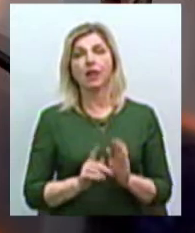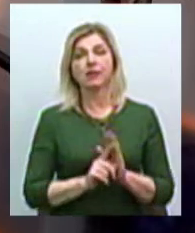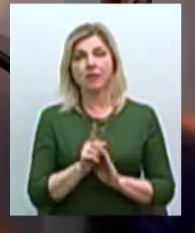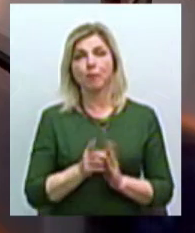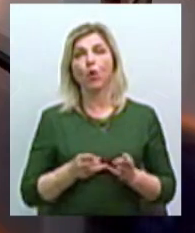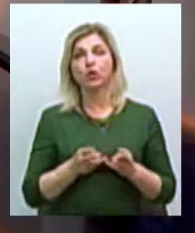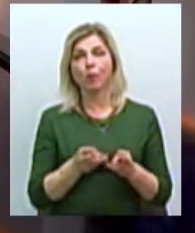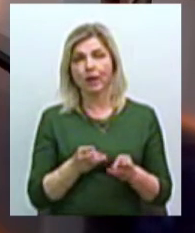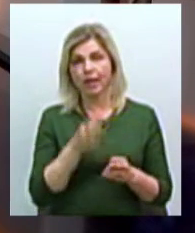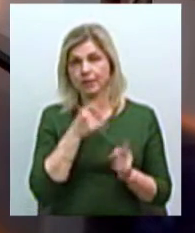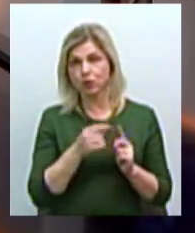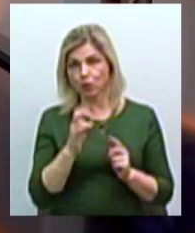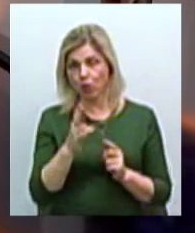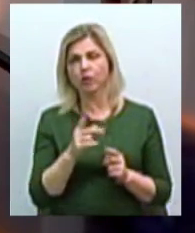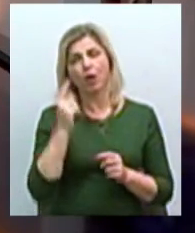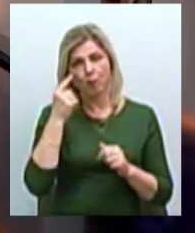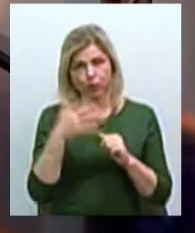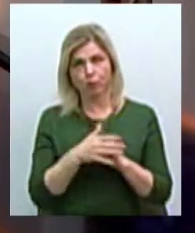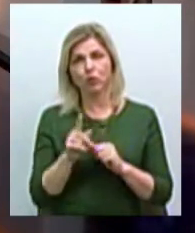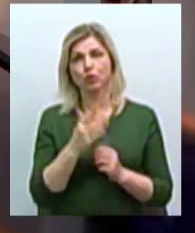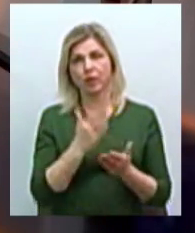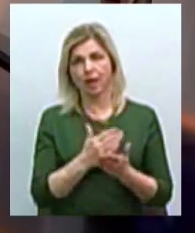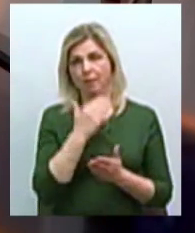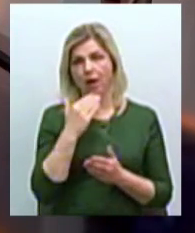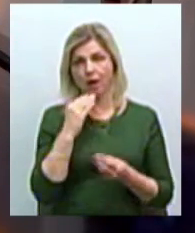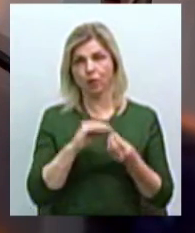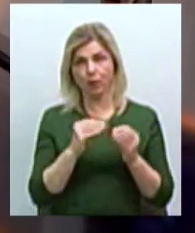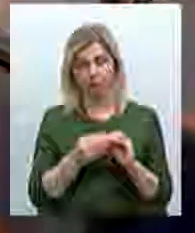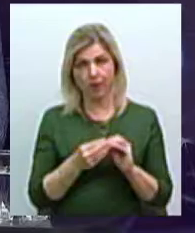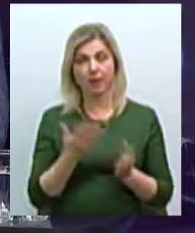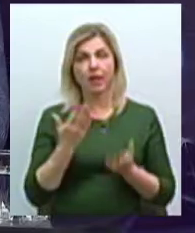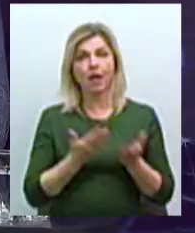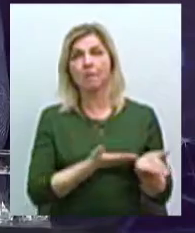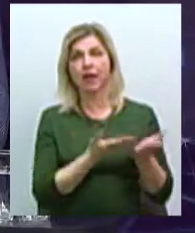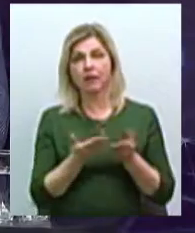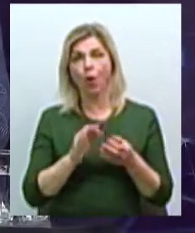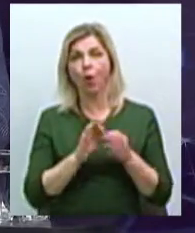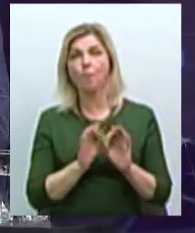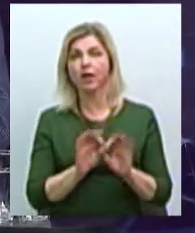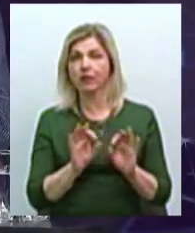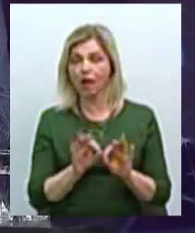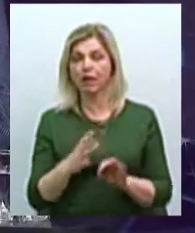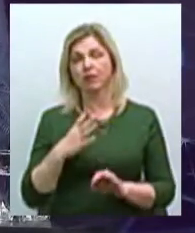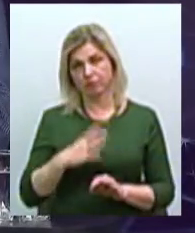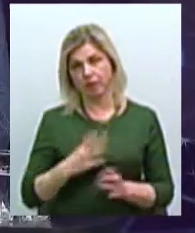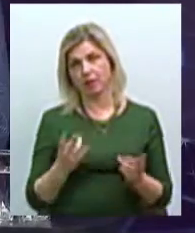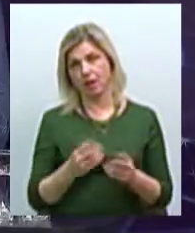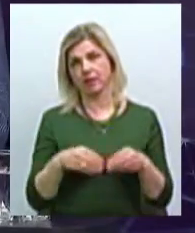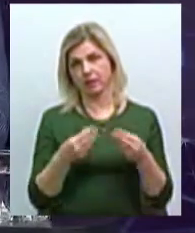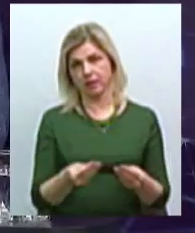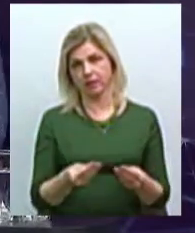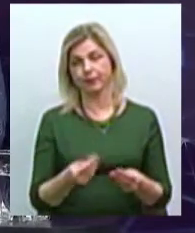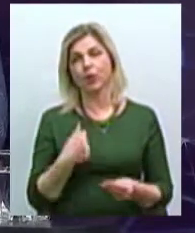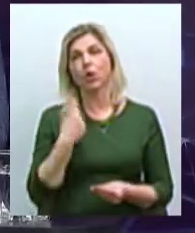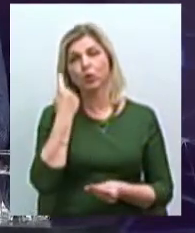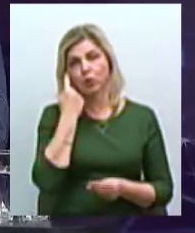сезону, зрозуміло, що є багато проблем, але якщо вже запросили на коментар, будь добрий, його дай. Я думаю,